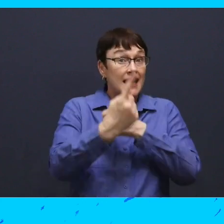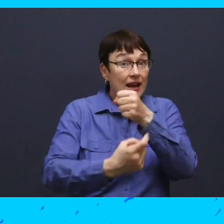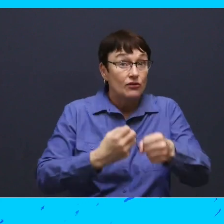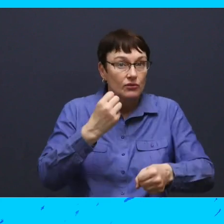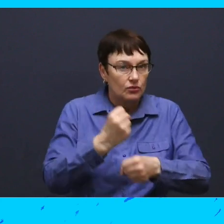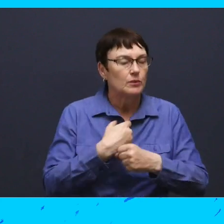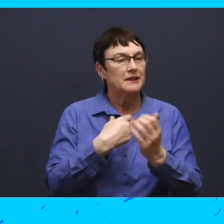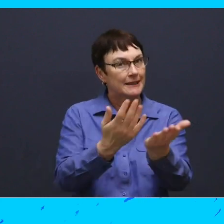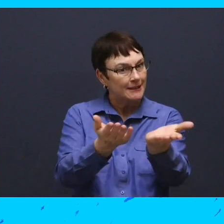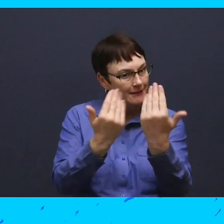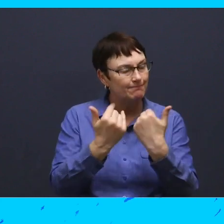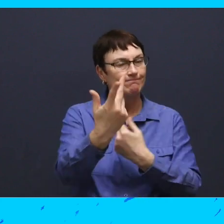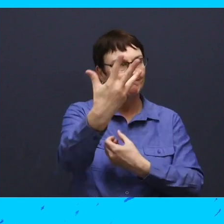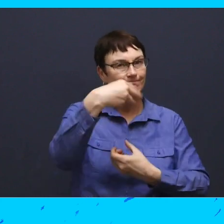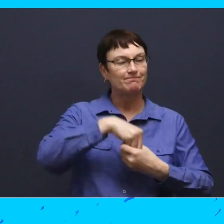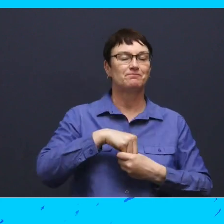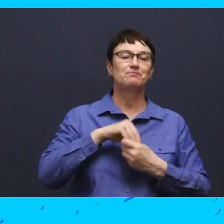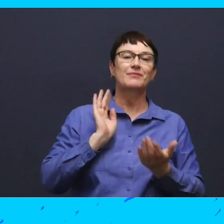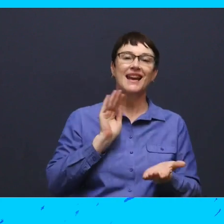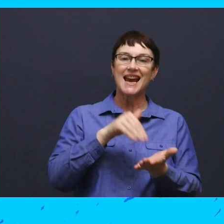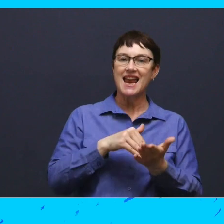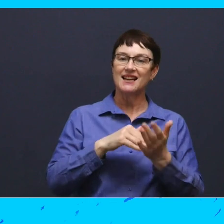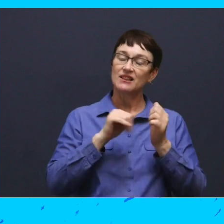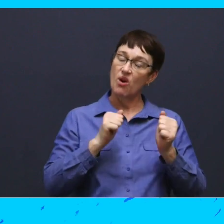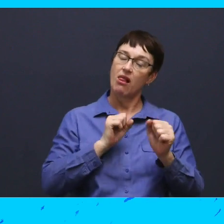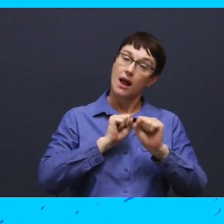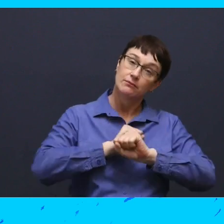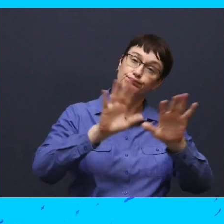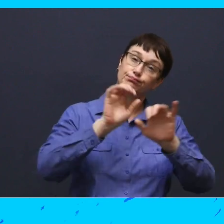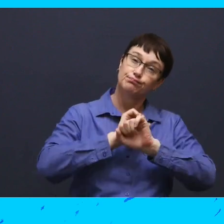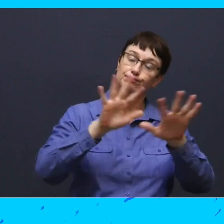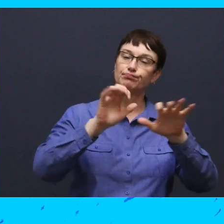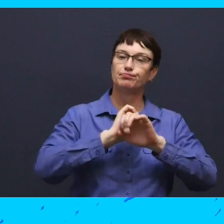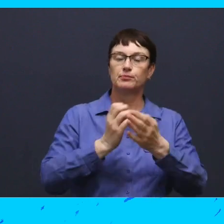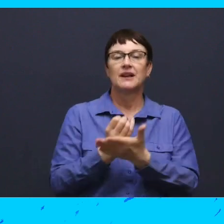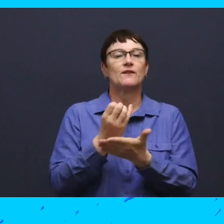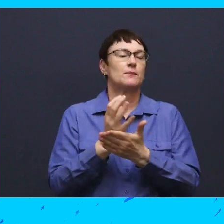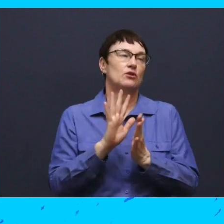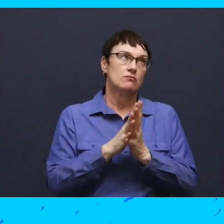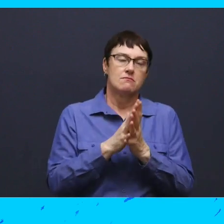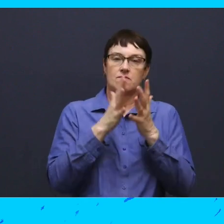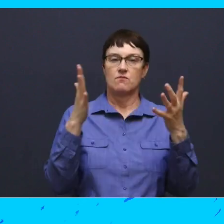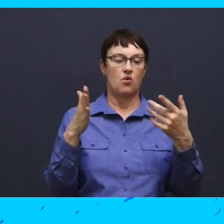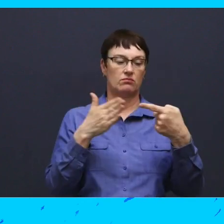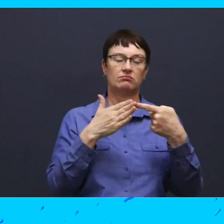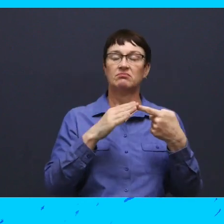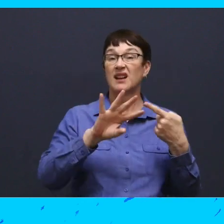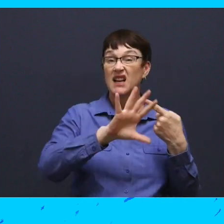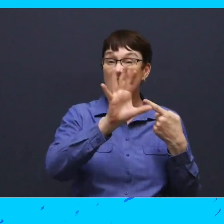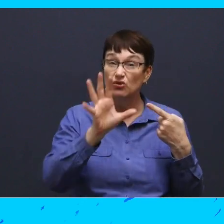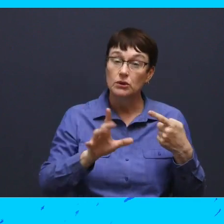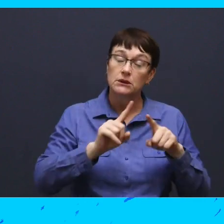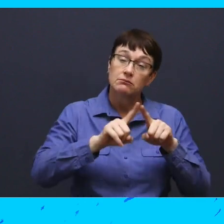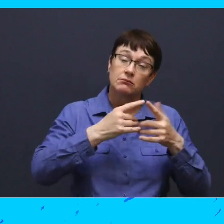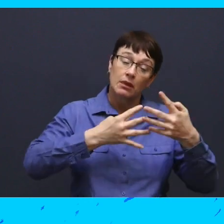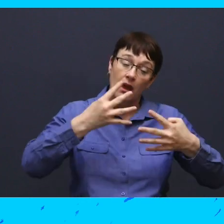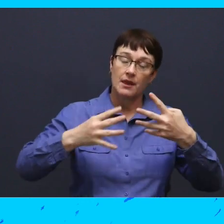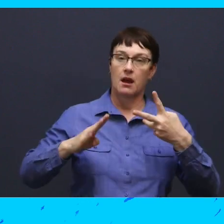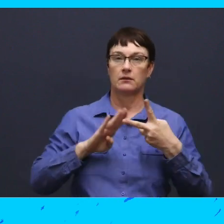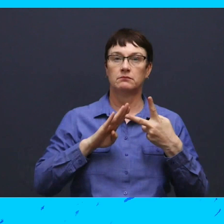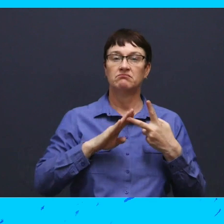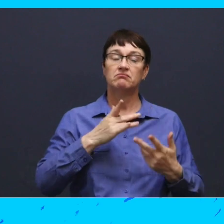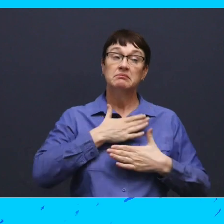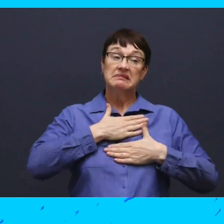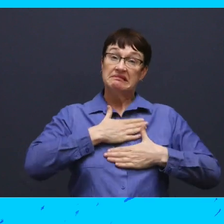Nous avons ici juste un panorama de notre rapport 2023 et je